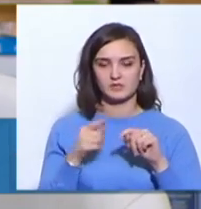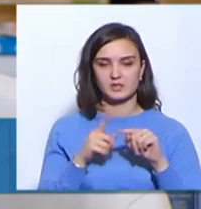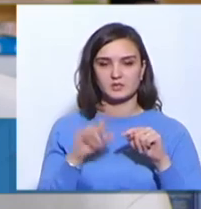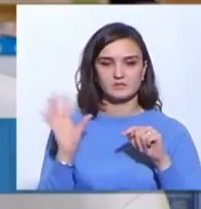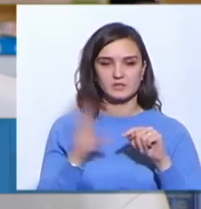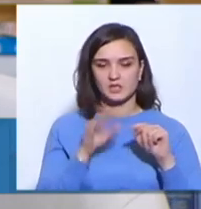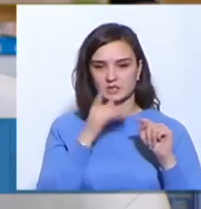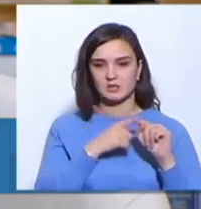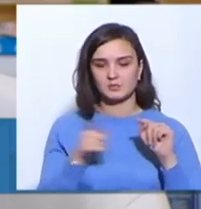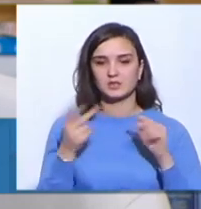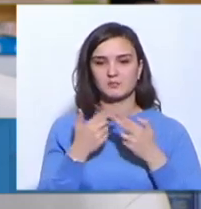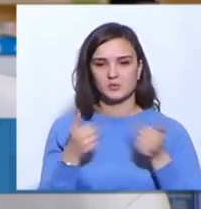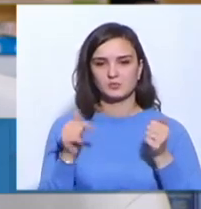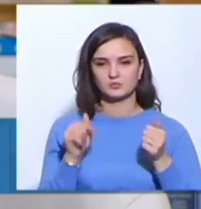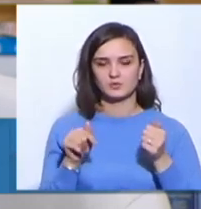ყველა ეტაპი, რა თქმა უნდა,